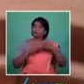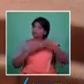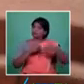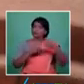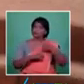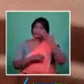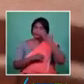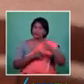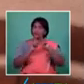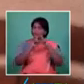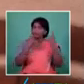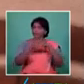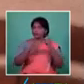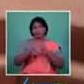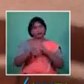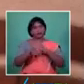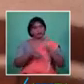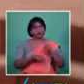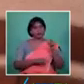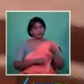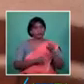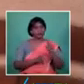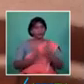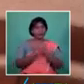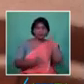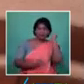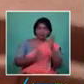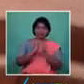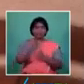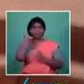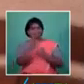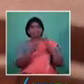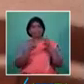කාලෙදිම අපි දැකලා තියෙන විවිධ කාලවලදී එක එක මඩ ව්‍යාපාර විවිධ